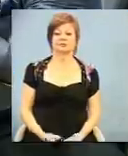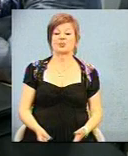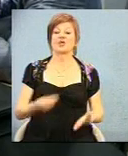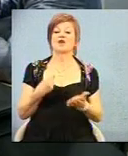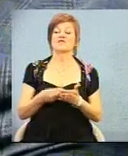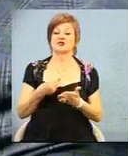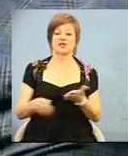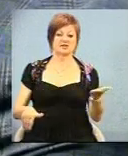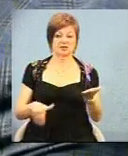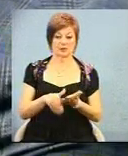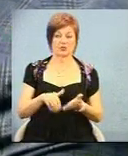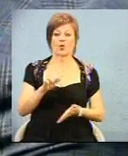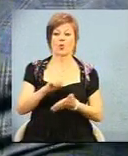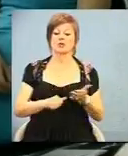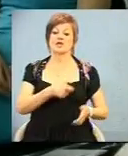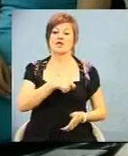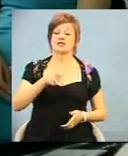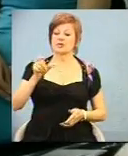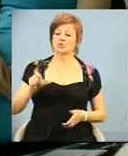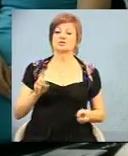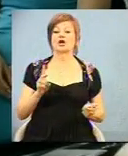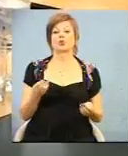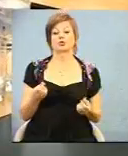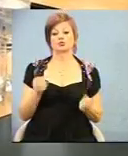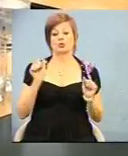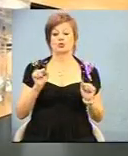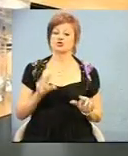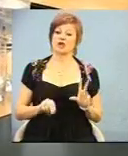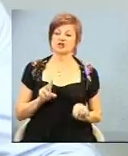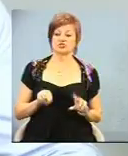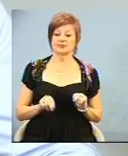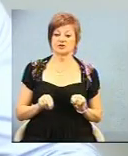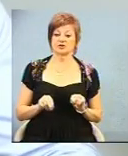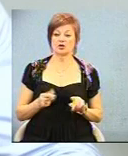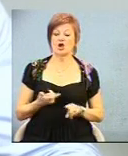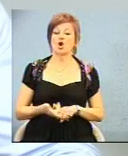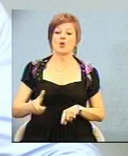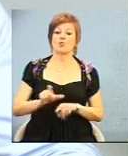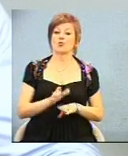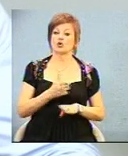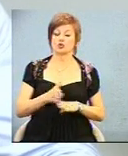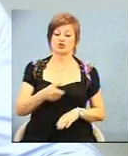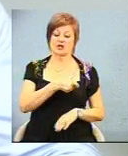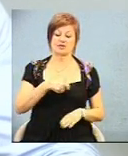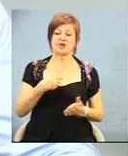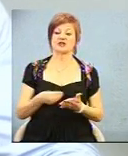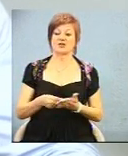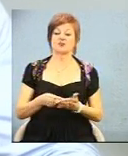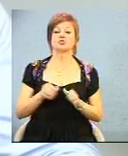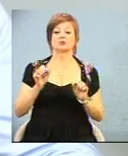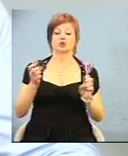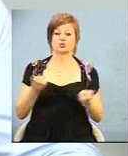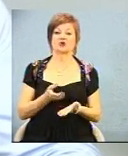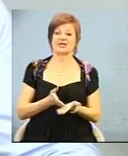Фінансова допомога від депутата. На яку суму можна розраховувати? Більшу частину, звісно, депутатського фонду приходиться направляти